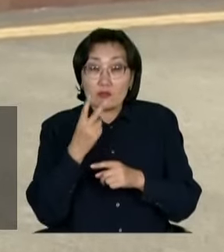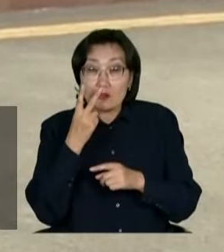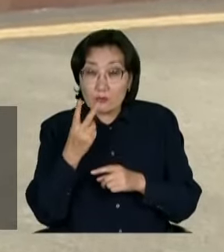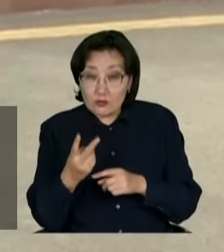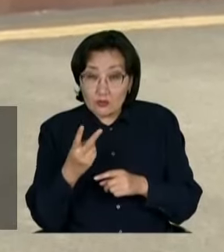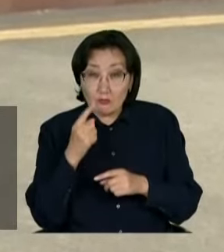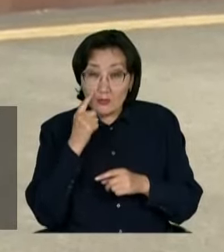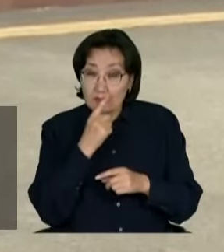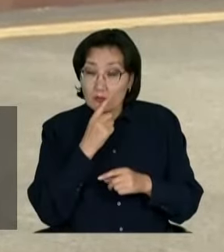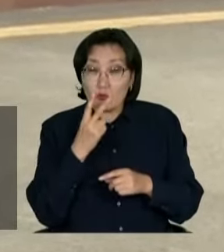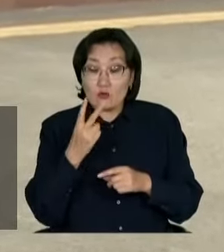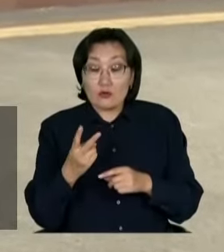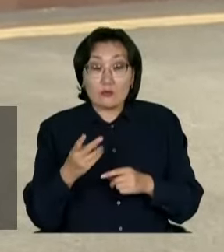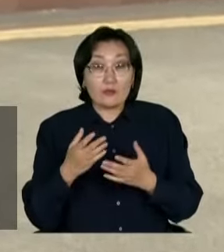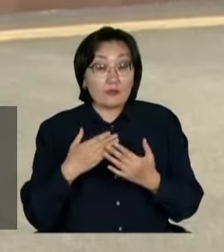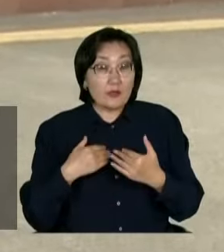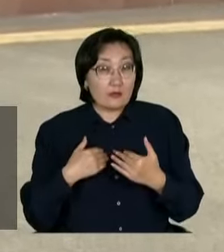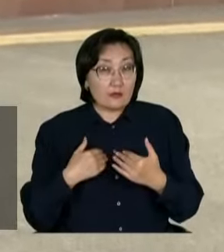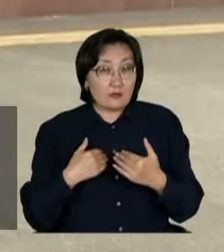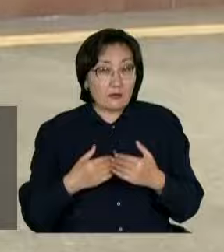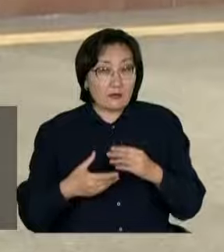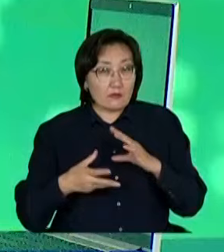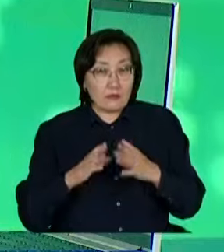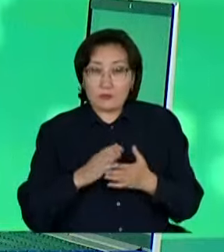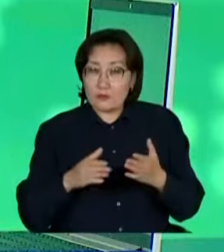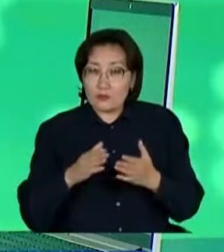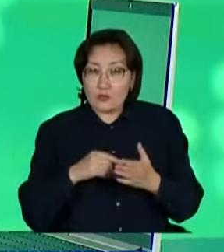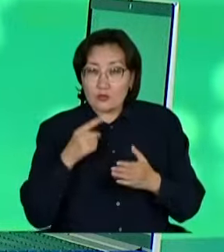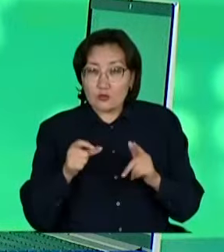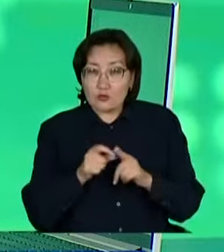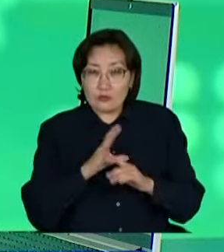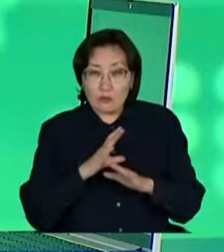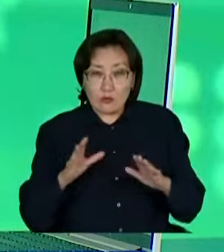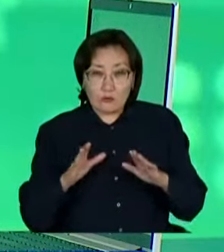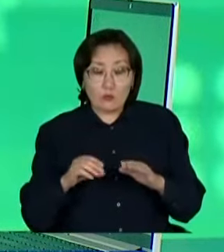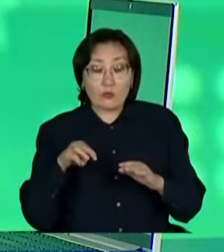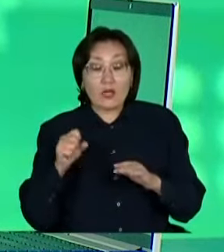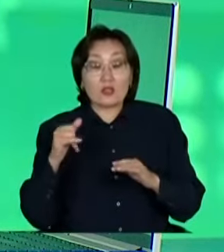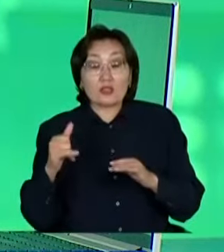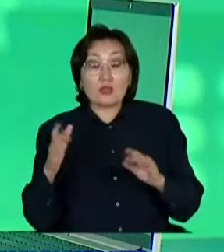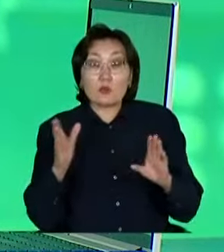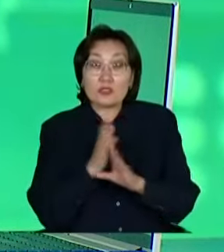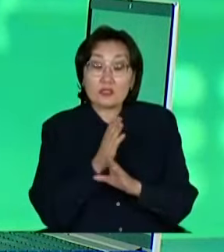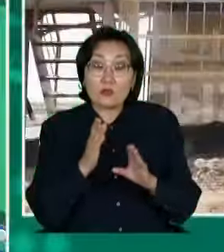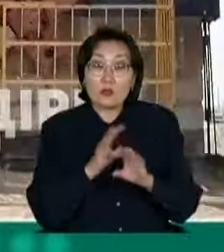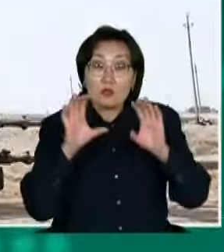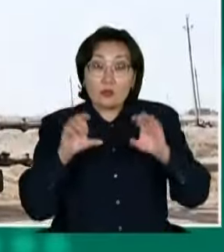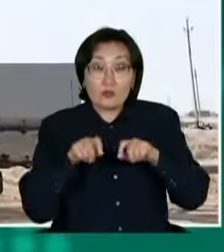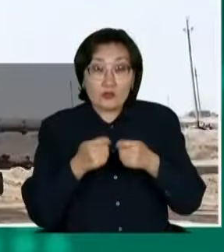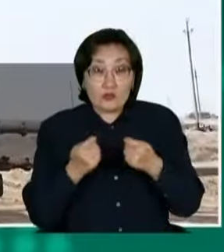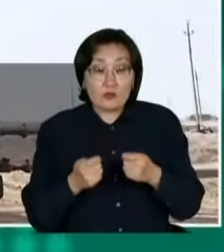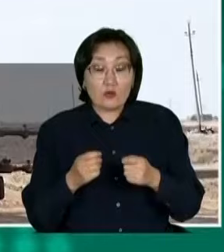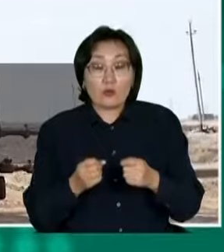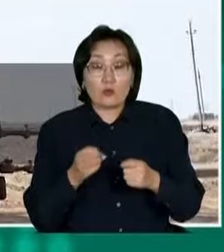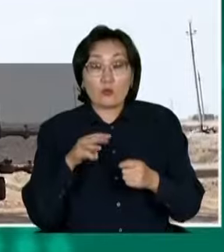көрдім, мен вообще айтатын сөзім болмады. Маңғыстауда экология заңын бұзған үшін